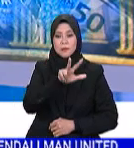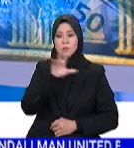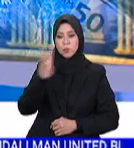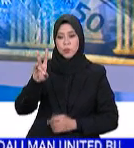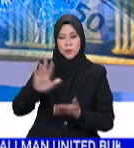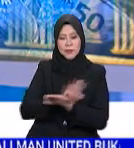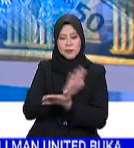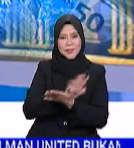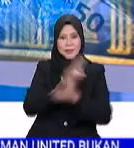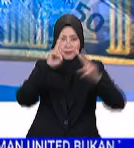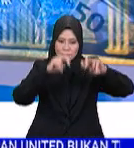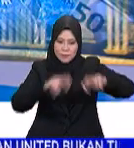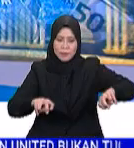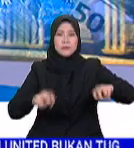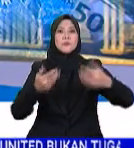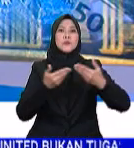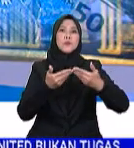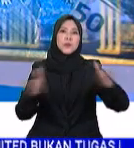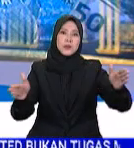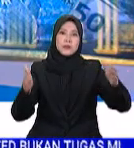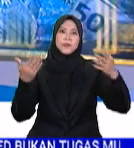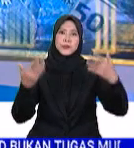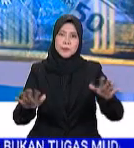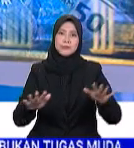kertas siasatan telah dibuka.